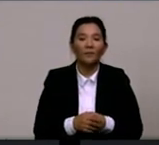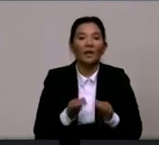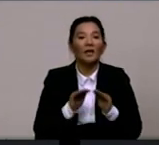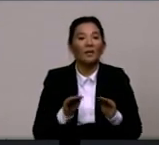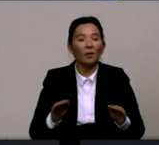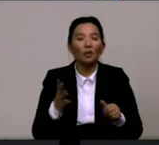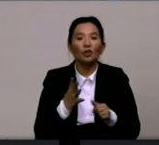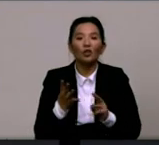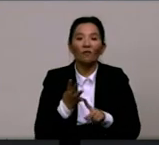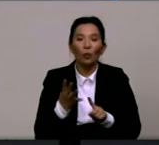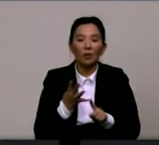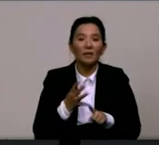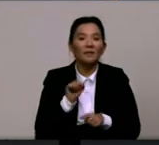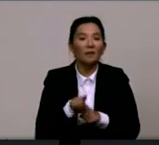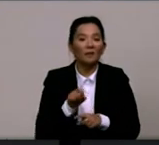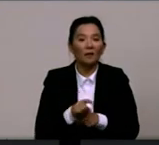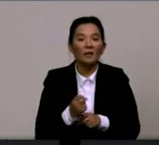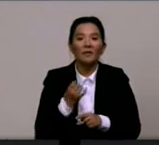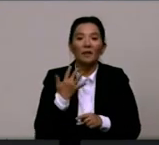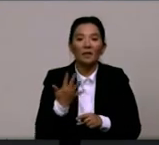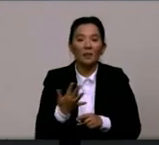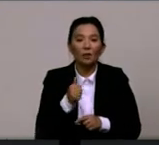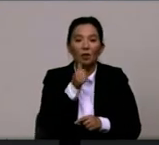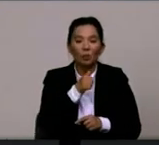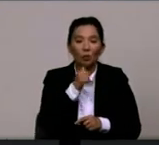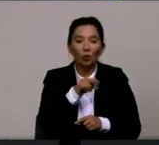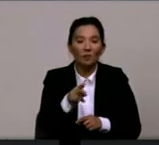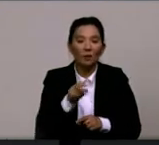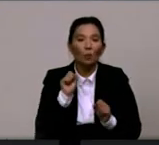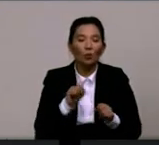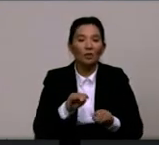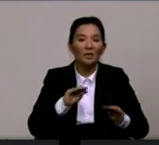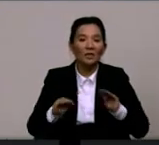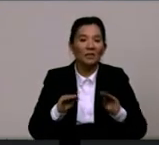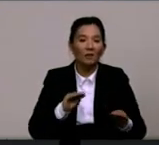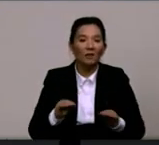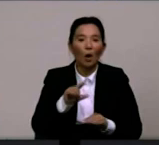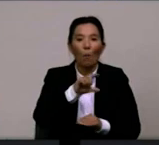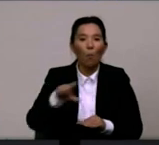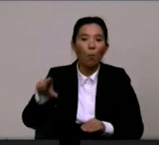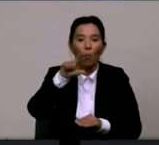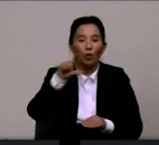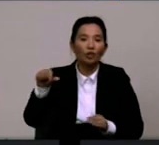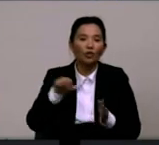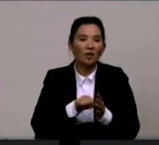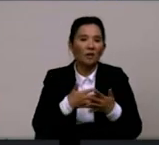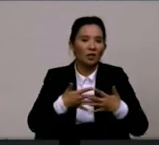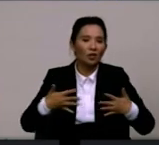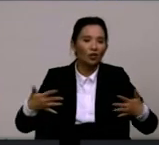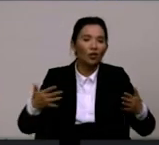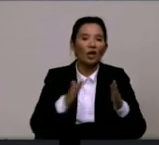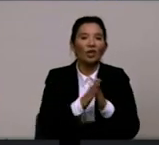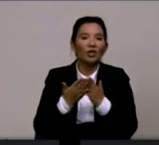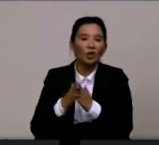Ребят, четвертое задание. Сколькими способами можно расставить на полке 6 различных книг